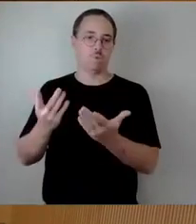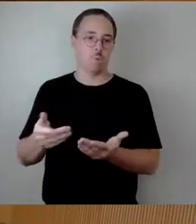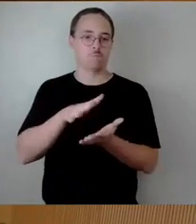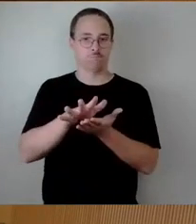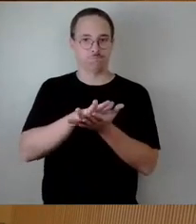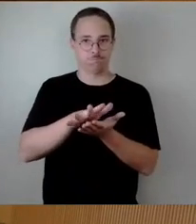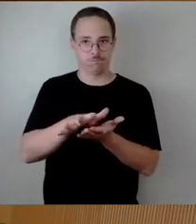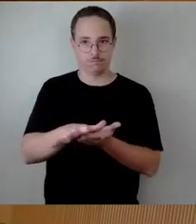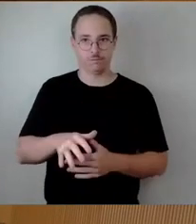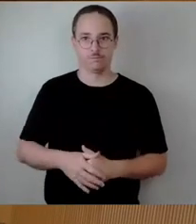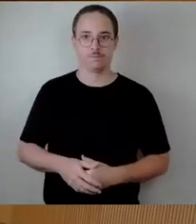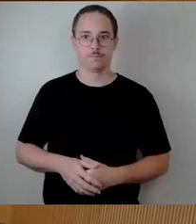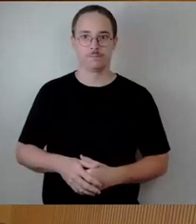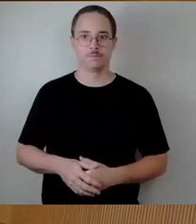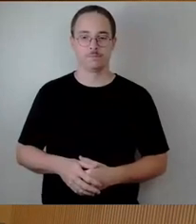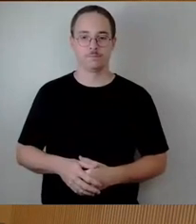Fangen Sie mal an und ich mache den zweiten Teil.